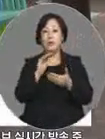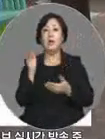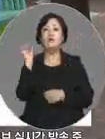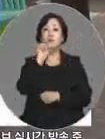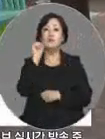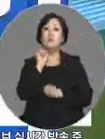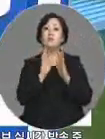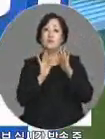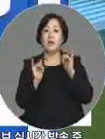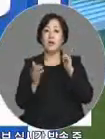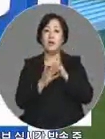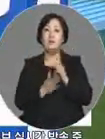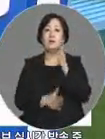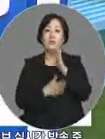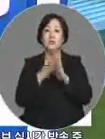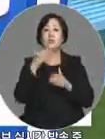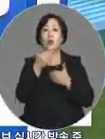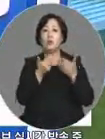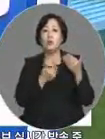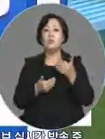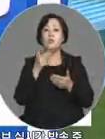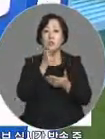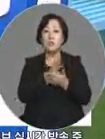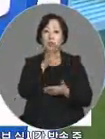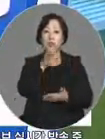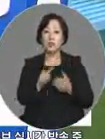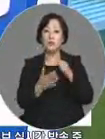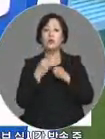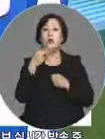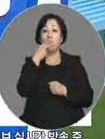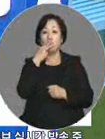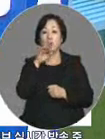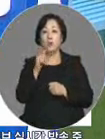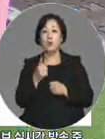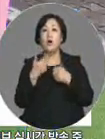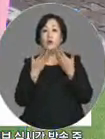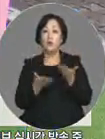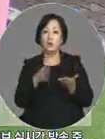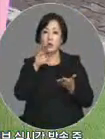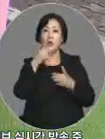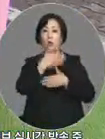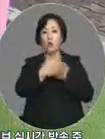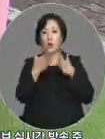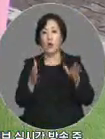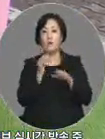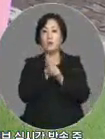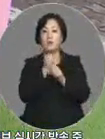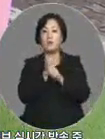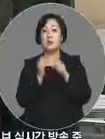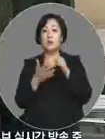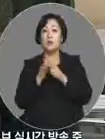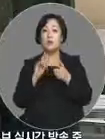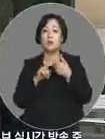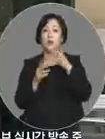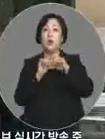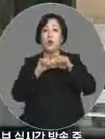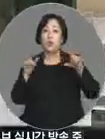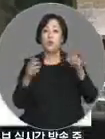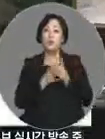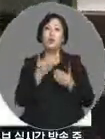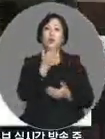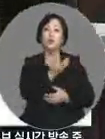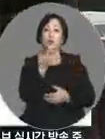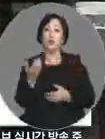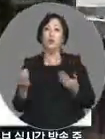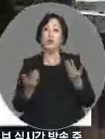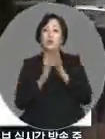몰리는 삼산동 시외버스 터미널 인근에도 흡연과 휴게 공간이 갖춰졌습니다. 차나 이륜차로 움직이는